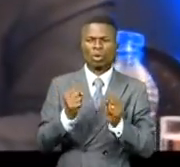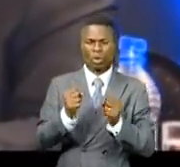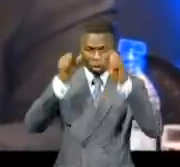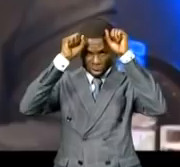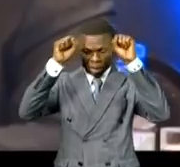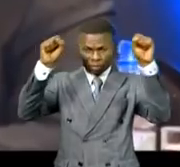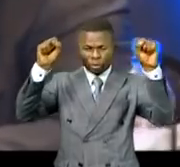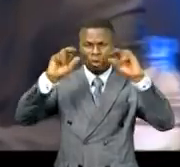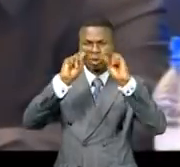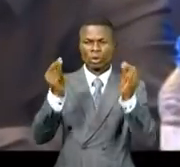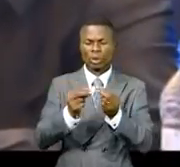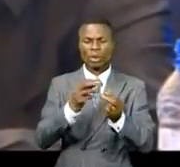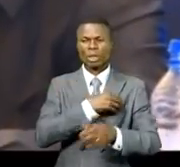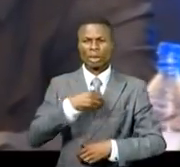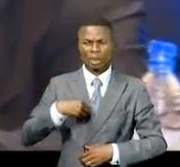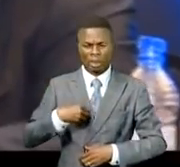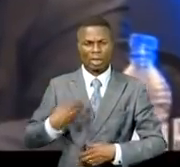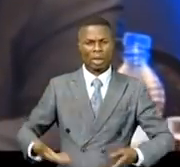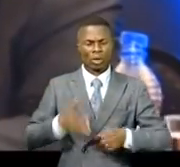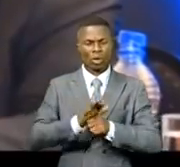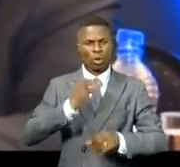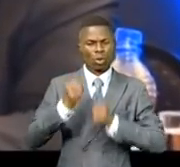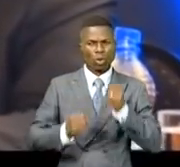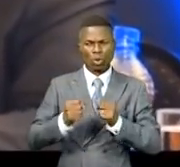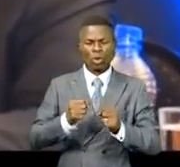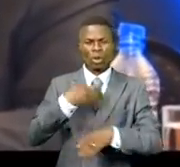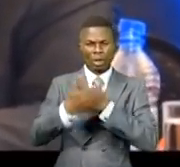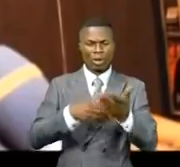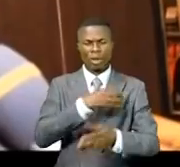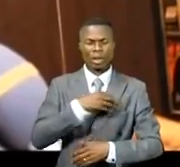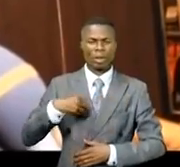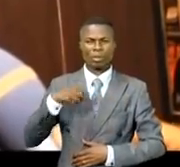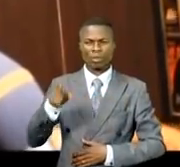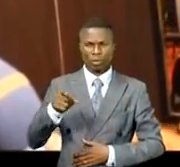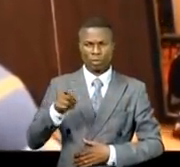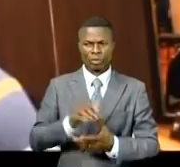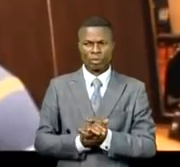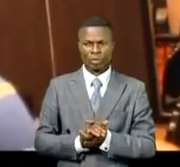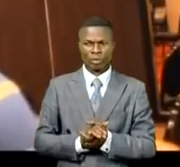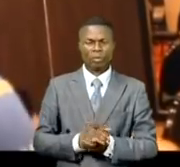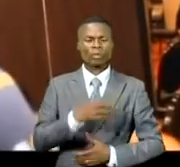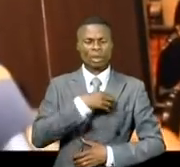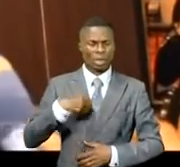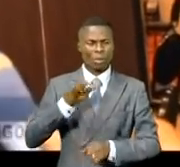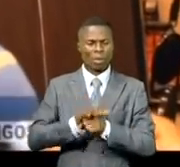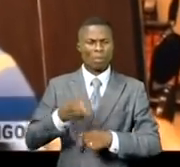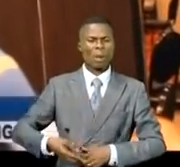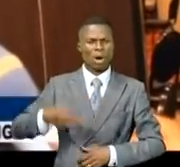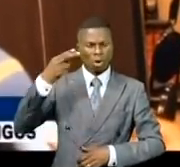Ligue nationale des Anamongo a salué les exploits réalisés par ce membre. Il y a des grandes dames comme